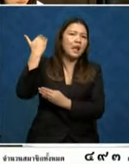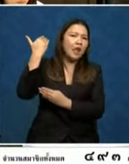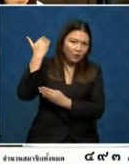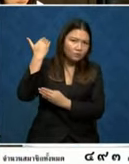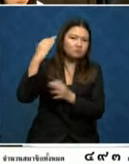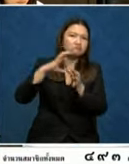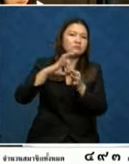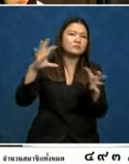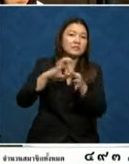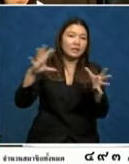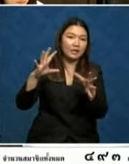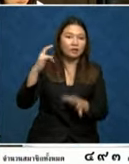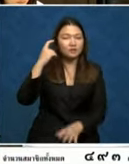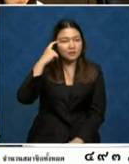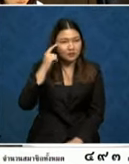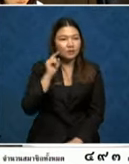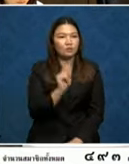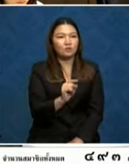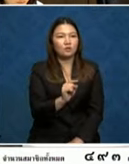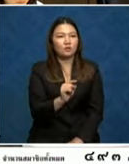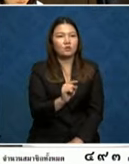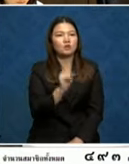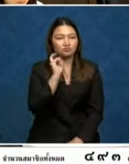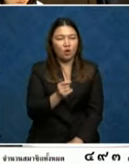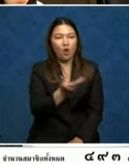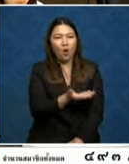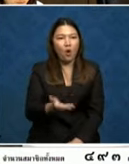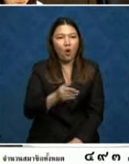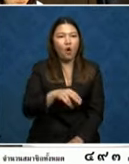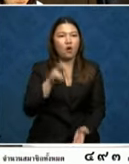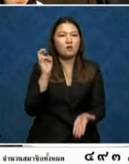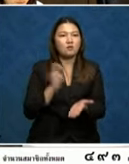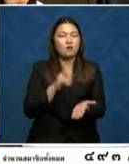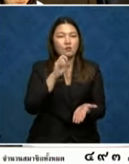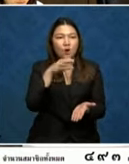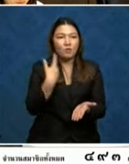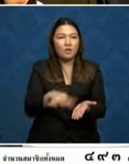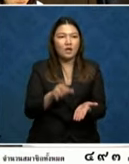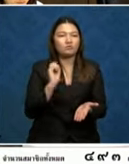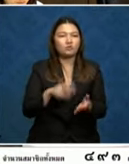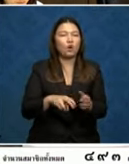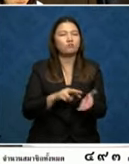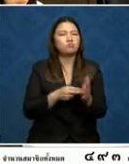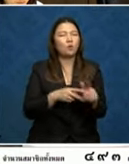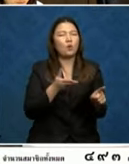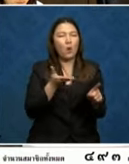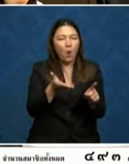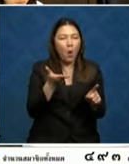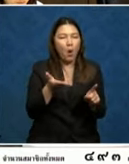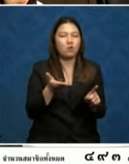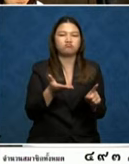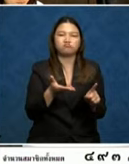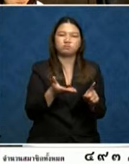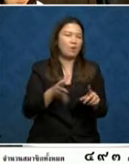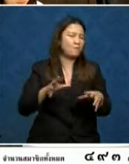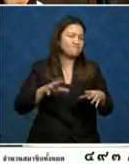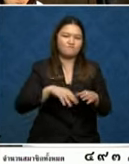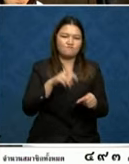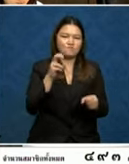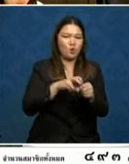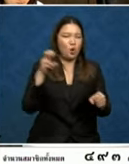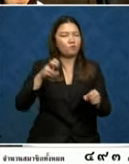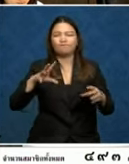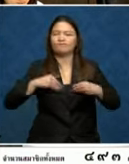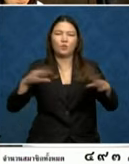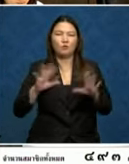าคงร lemons eraาข Krist wasted.แตรนี้ผมไม่ได้มีชาทต